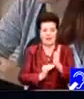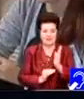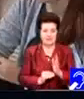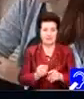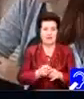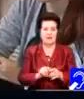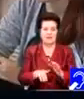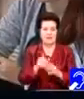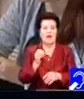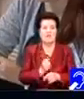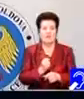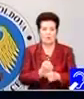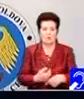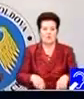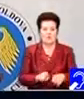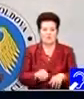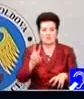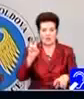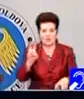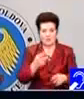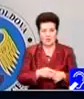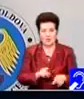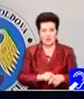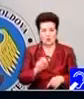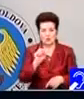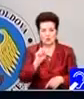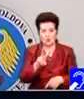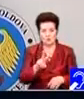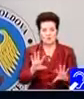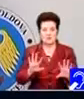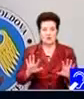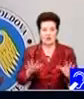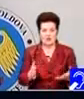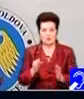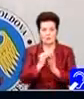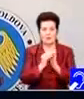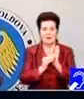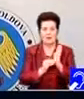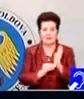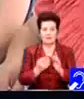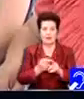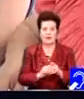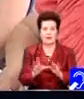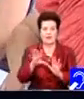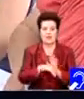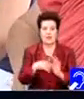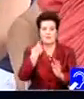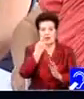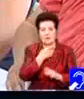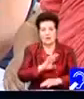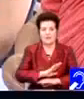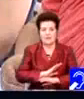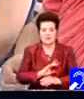totuși că mai avem de lucru și la acest capitol. În cel puțin 12 cazuri, pe listele electorale erau înscrise și persoane